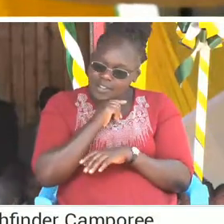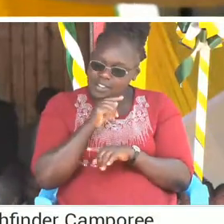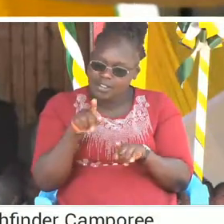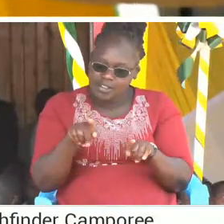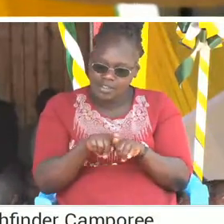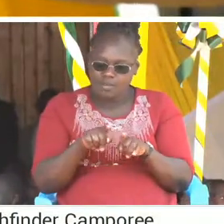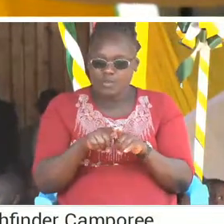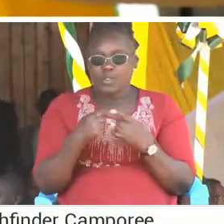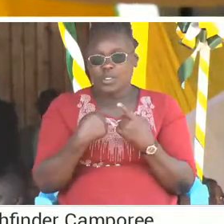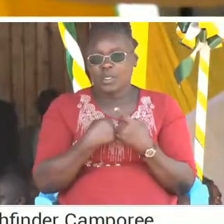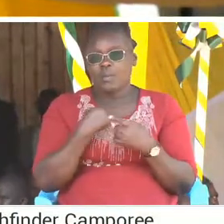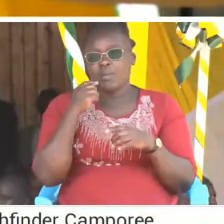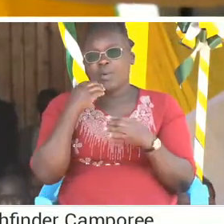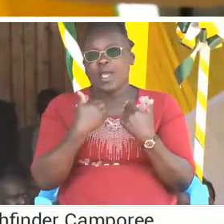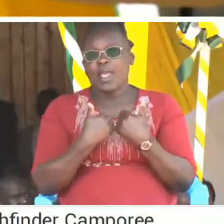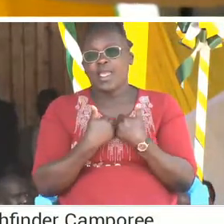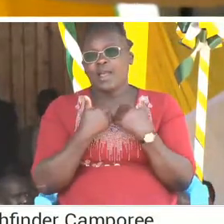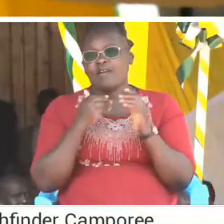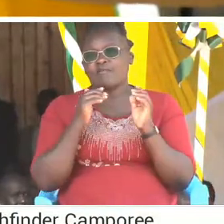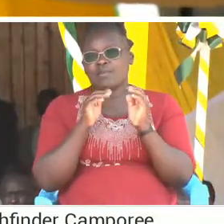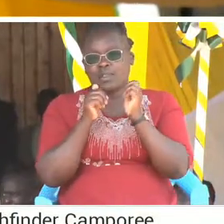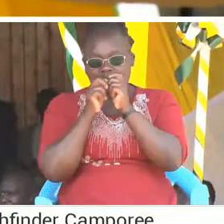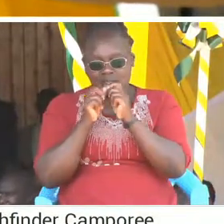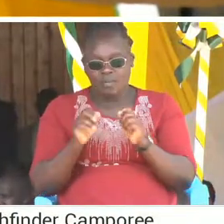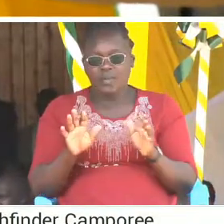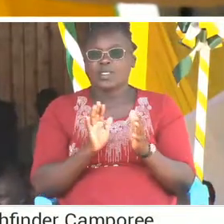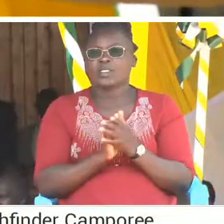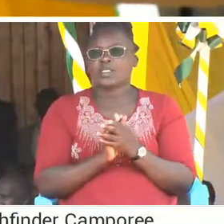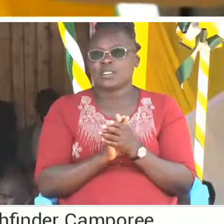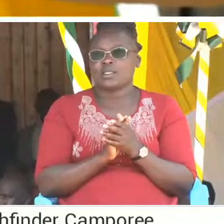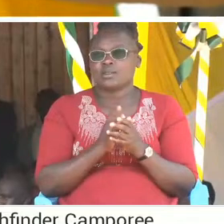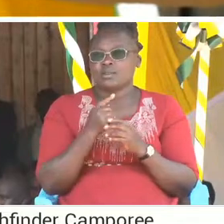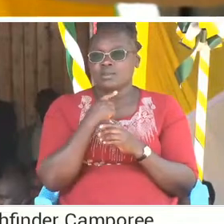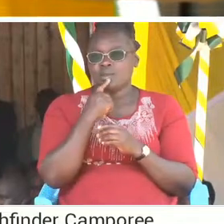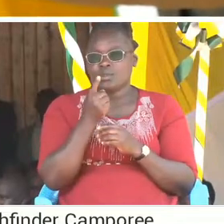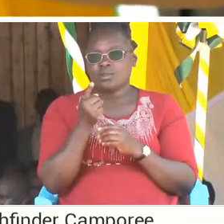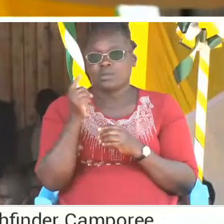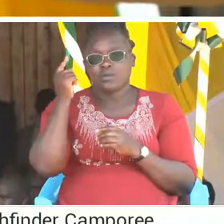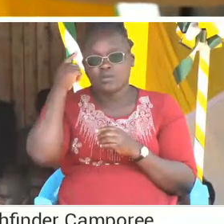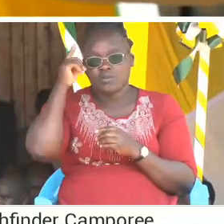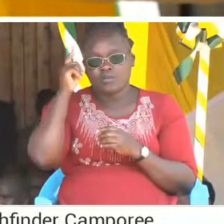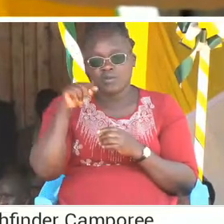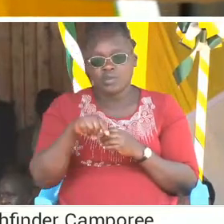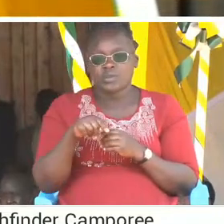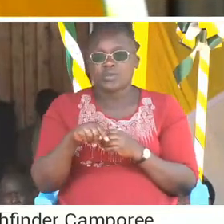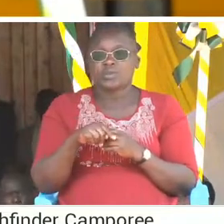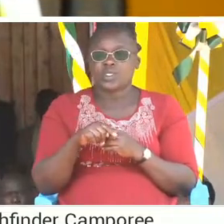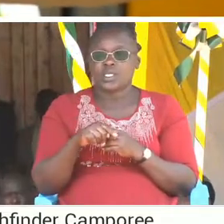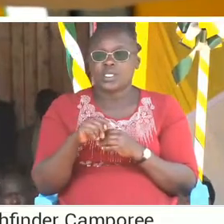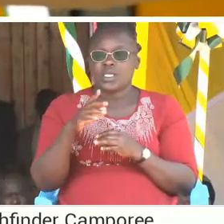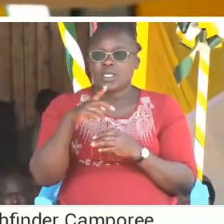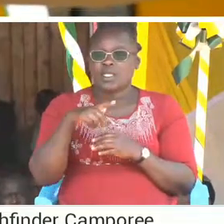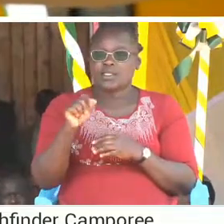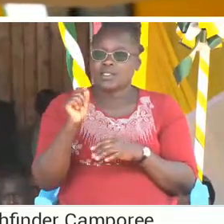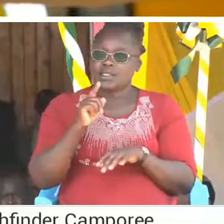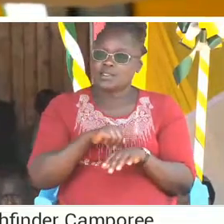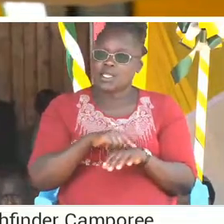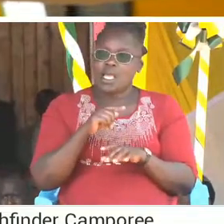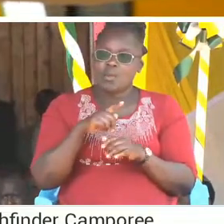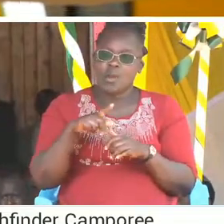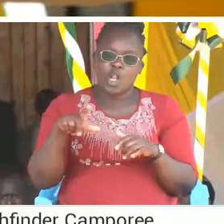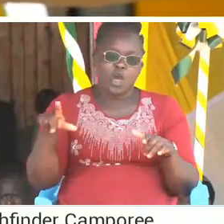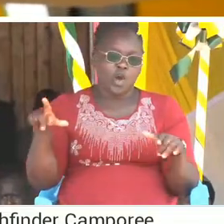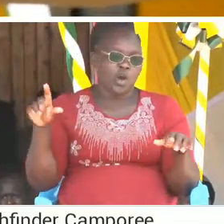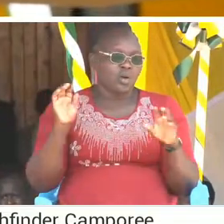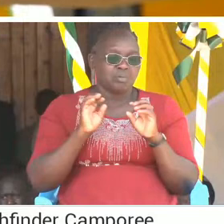wakianzisha pia nami nilikuwa. Kwa siku ya leo hatutaki kuchukua nafasi mwingi kwa sababu tunajua watoto wetu